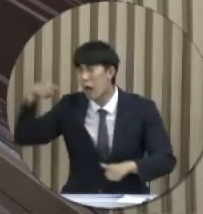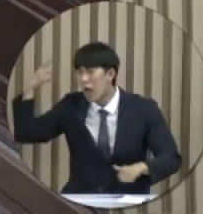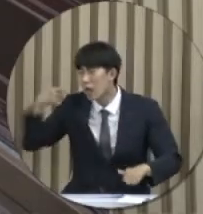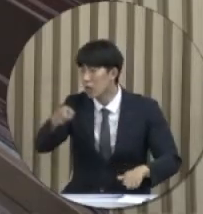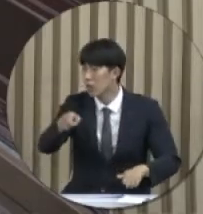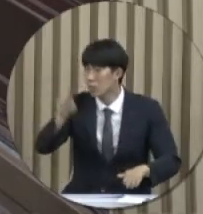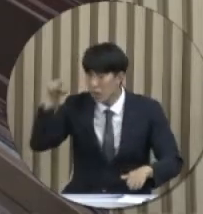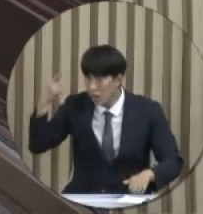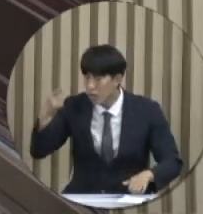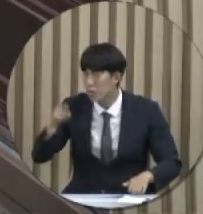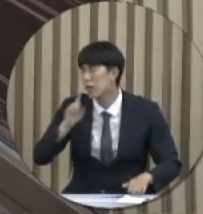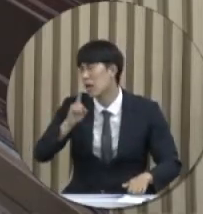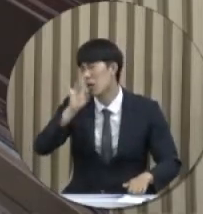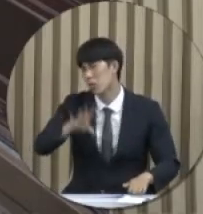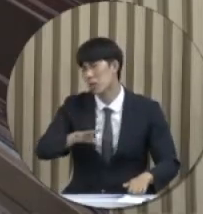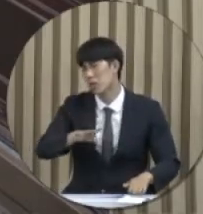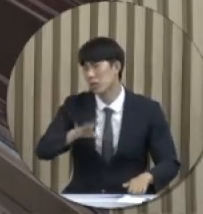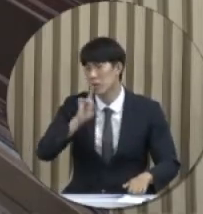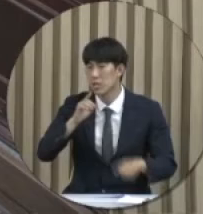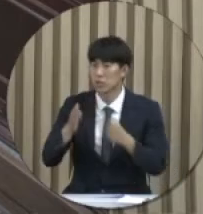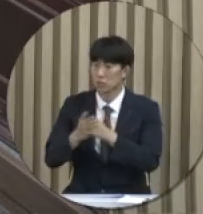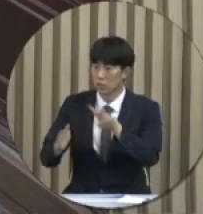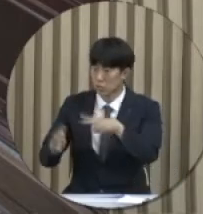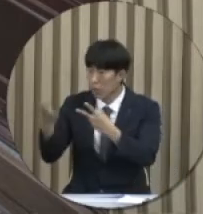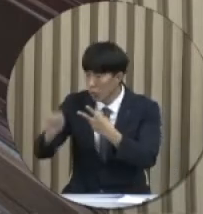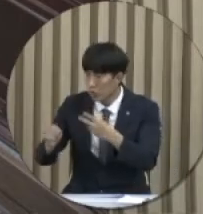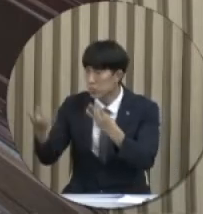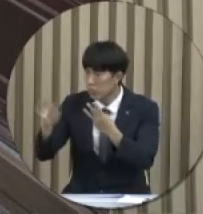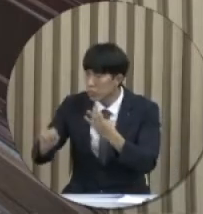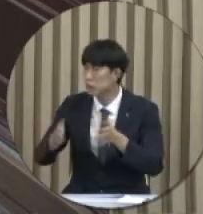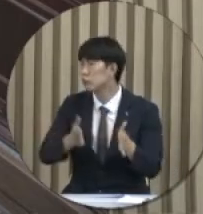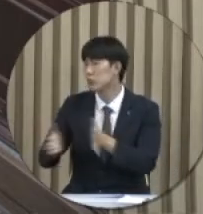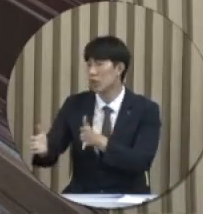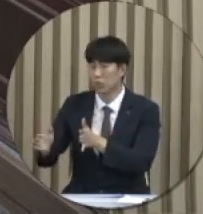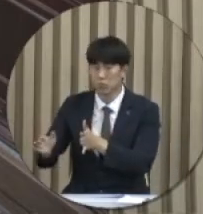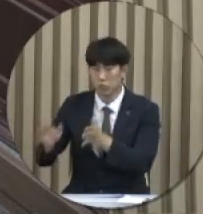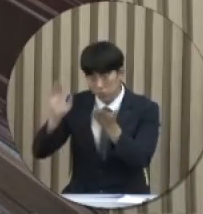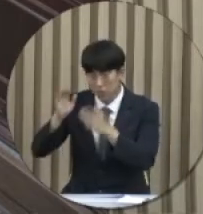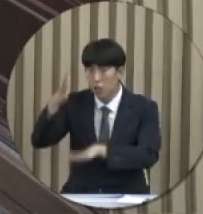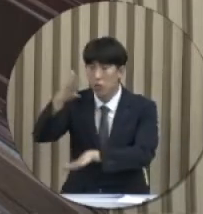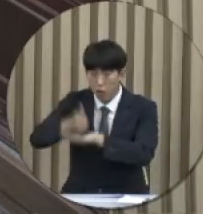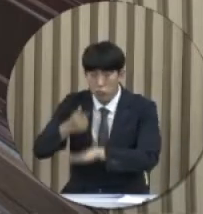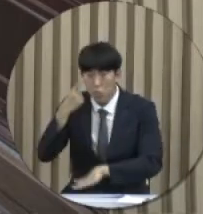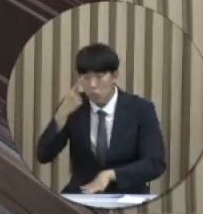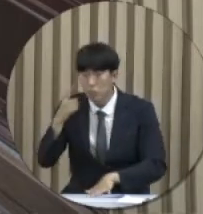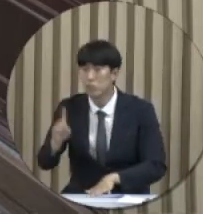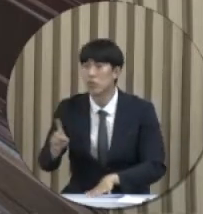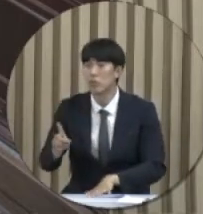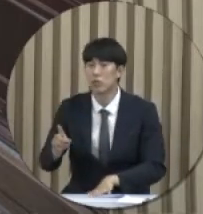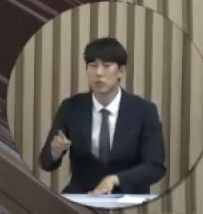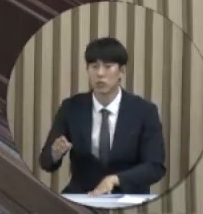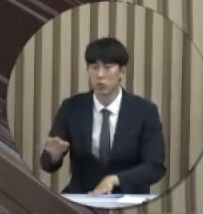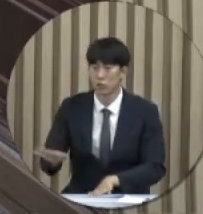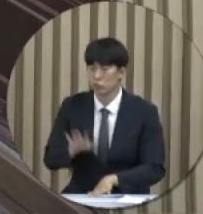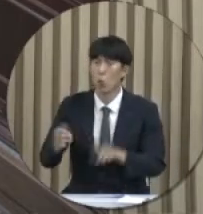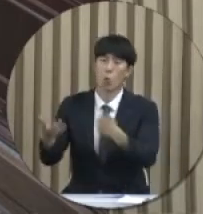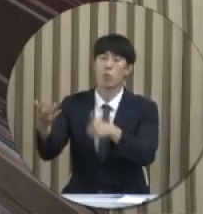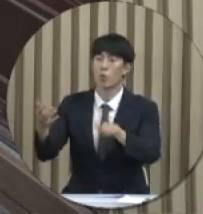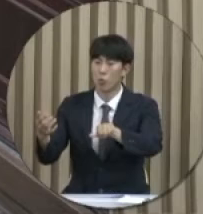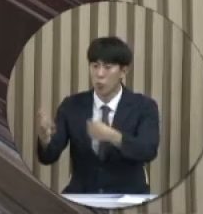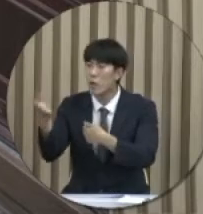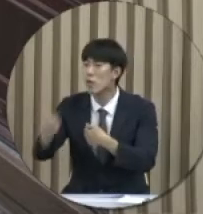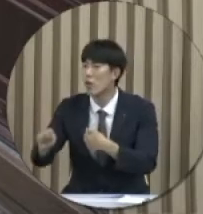하냐? 말도 안 된다. 그래서 뭐 200억 준댔다, 300억 준댔다. 나중에 공공개발 넘어가니까 그 다음에 우리도 500억 내겠다 된